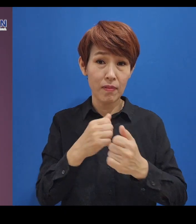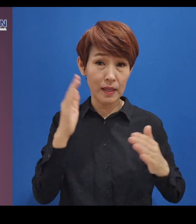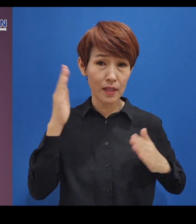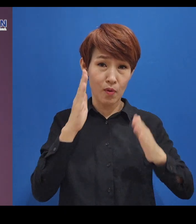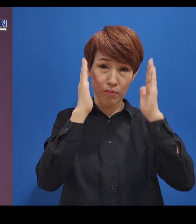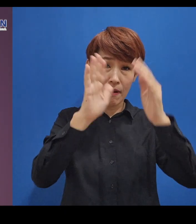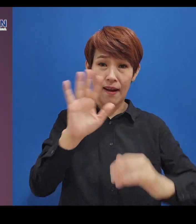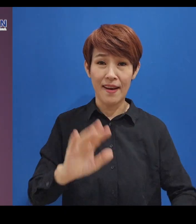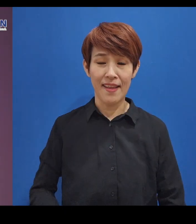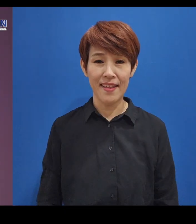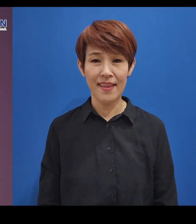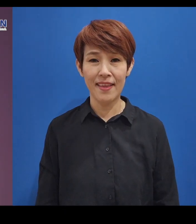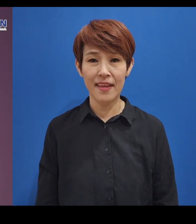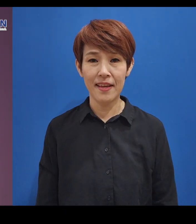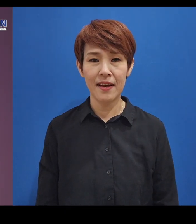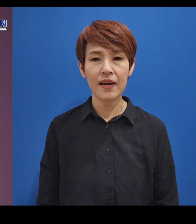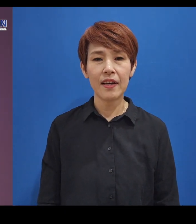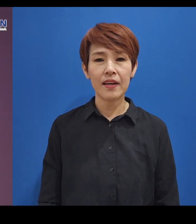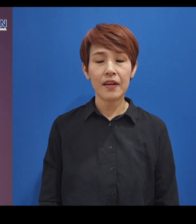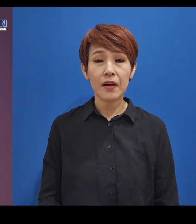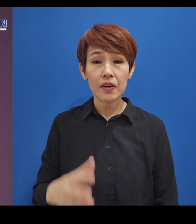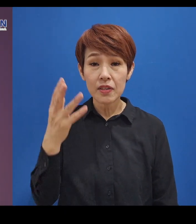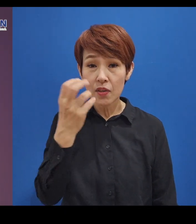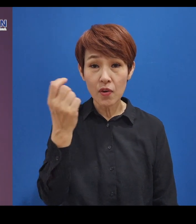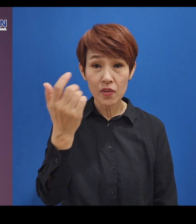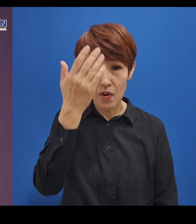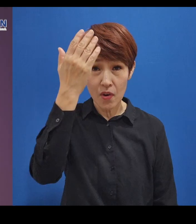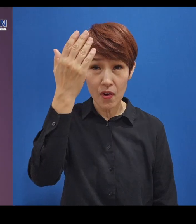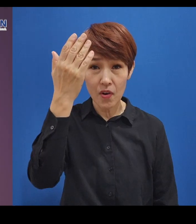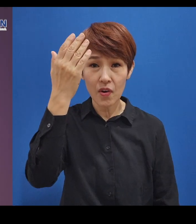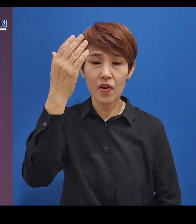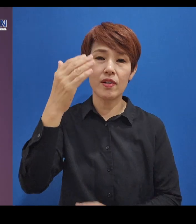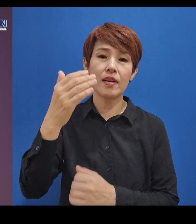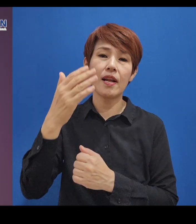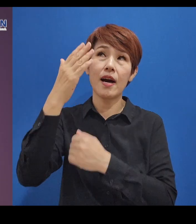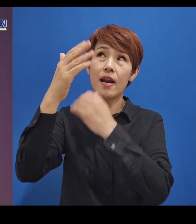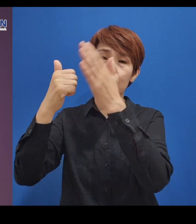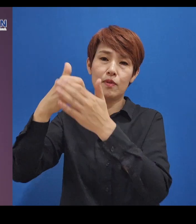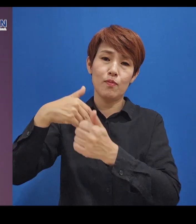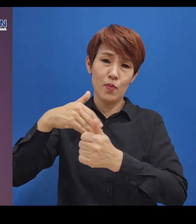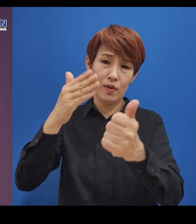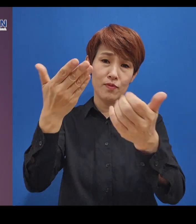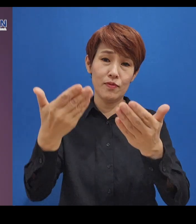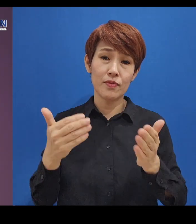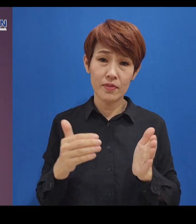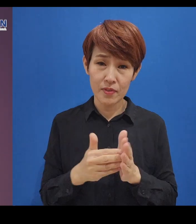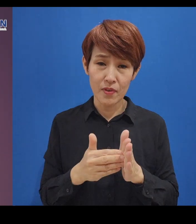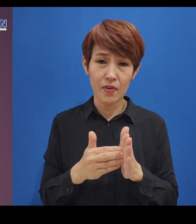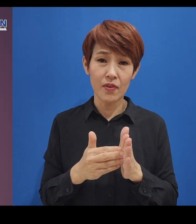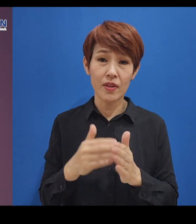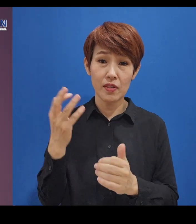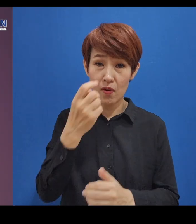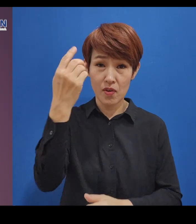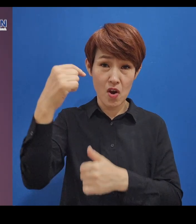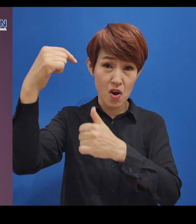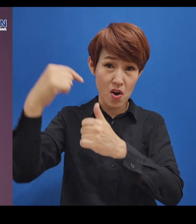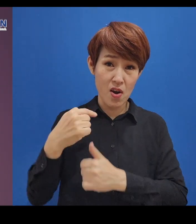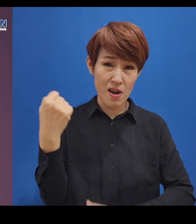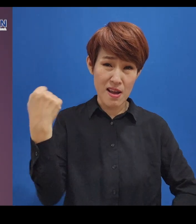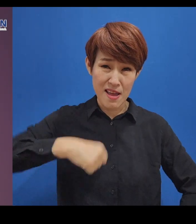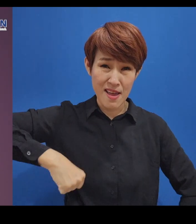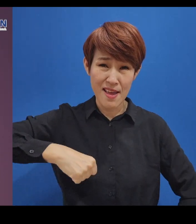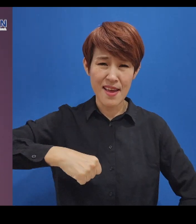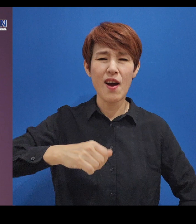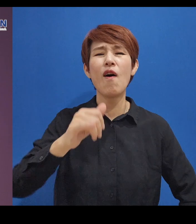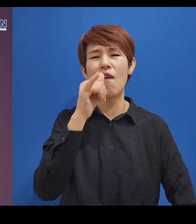입주과외 선생님으로 하나님 아버지가 성령을 우리 마음속에 넣었는데 안 들어. 맨날 지 마음대로 해.